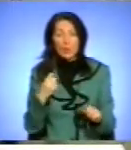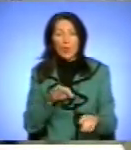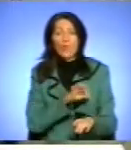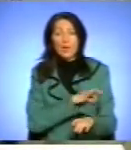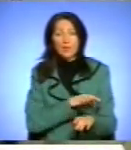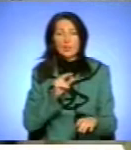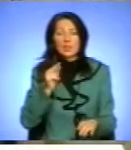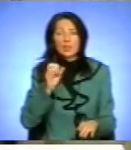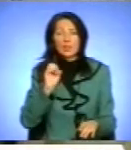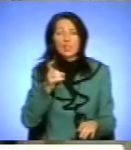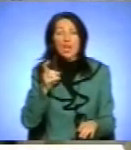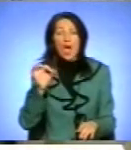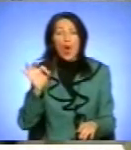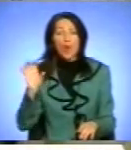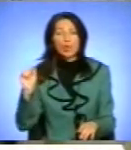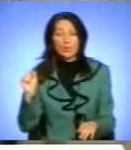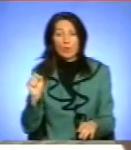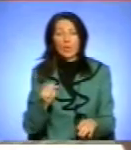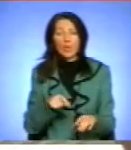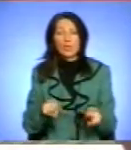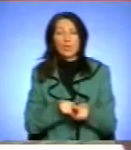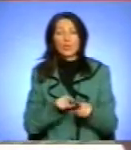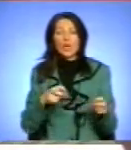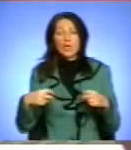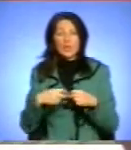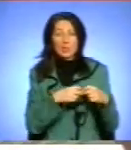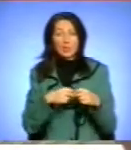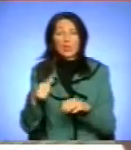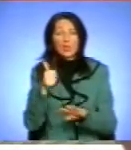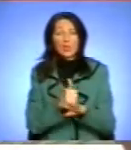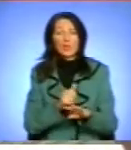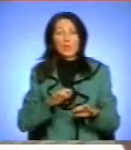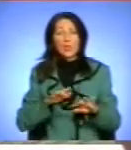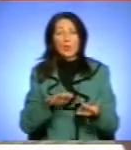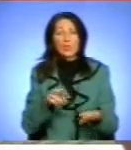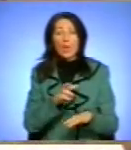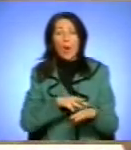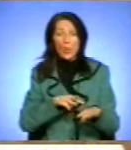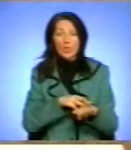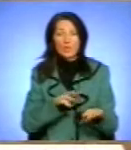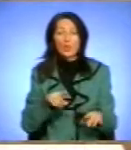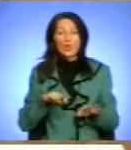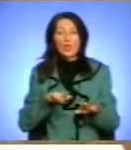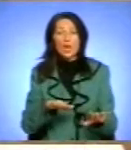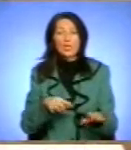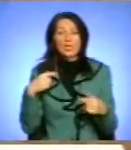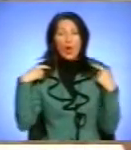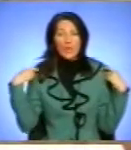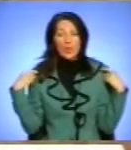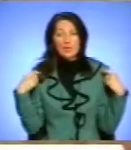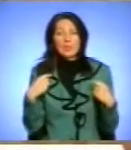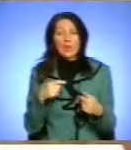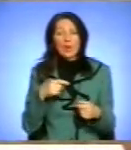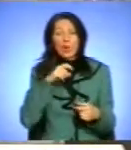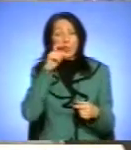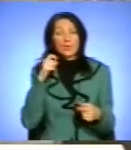уряду про діяльність Никифора Гірняка, листування з головним управлінням поліції про діяльність офіцера української армії Івана